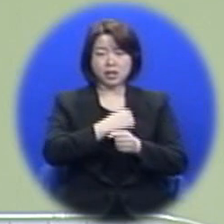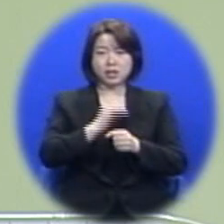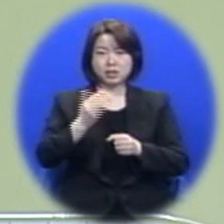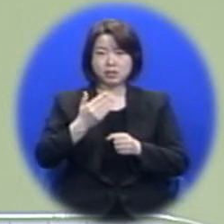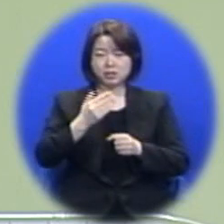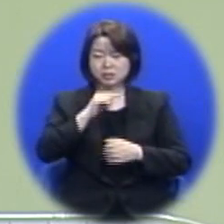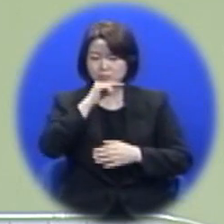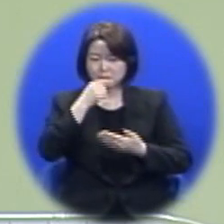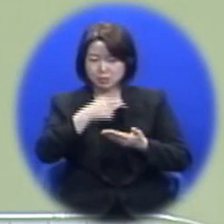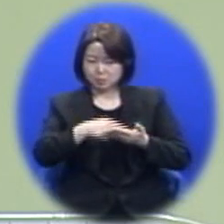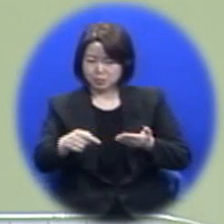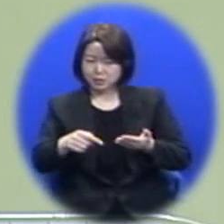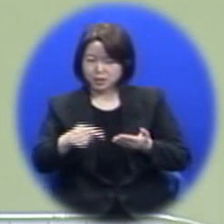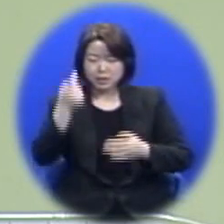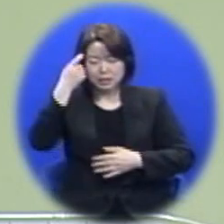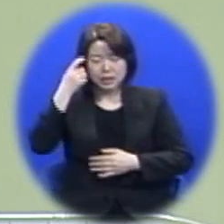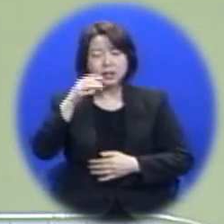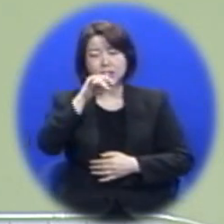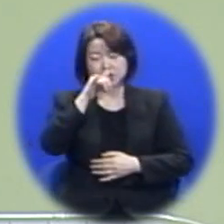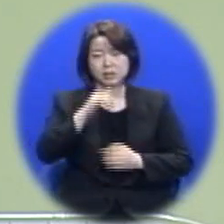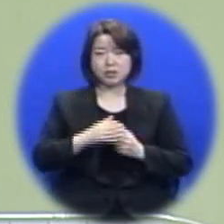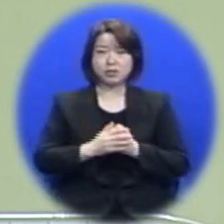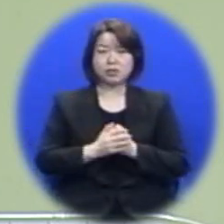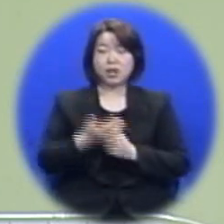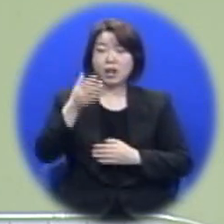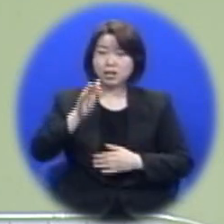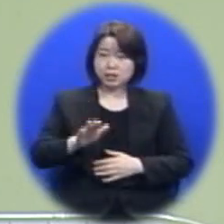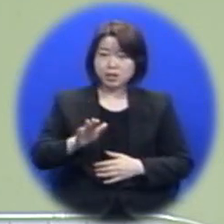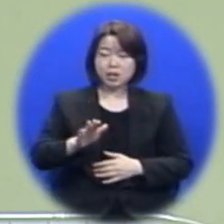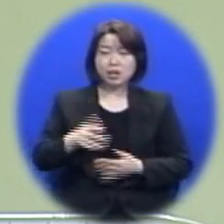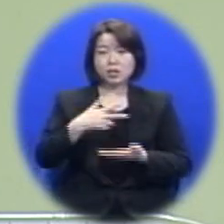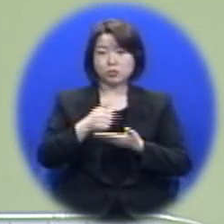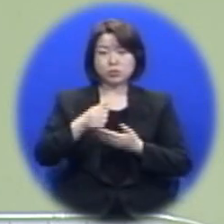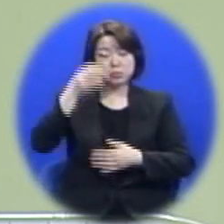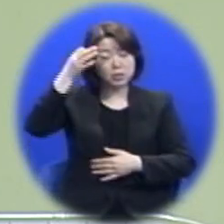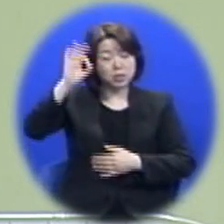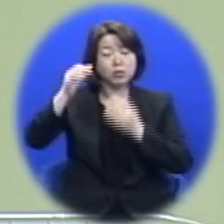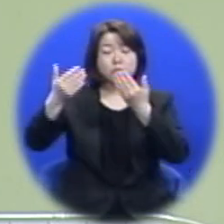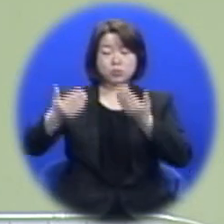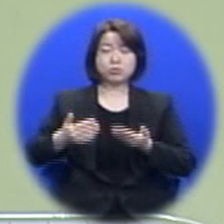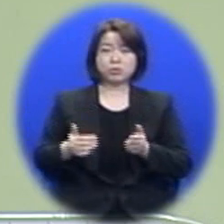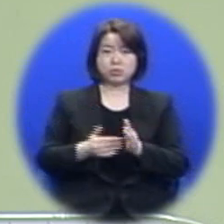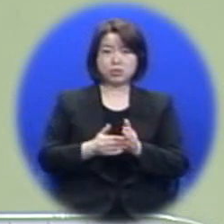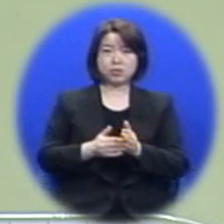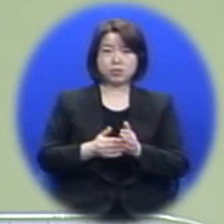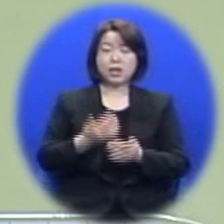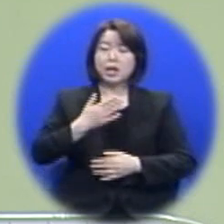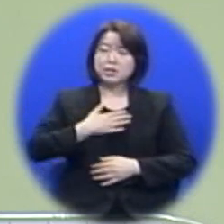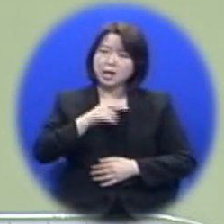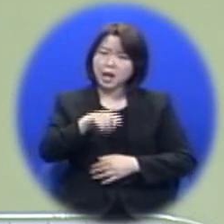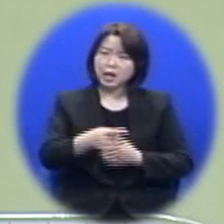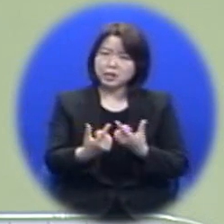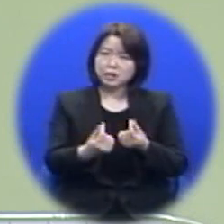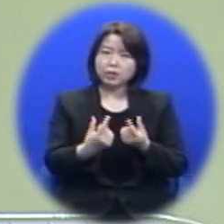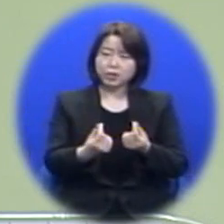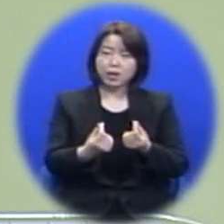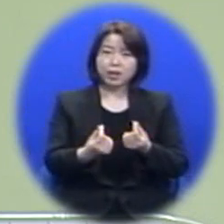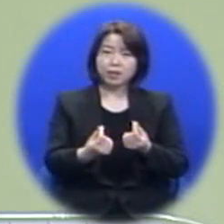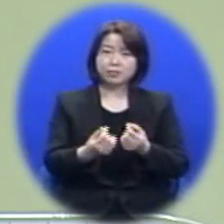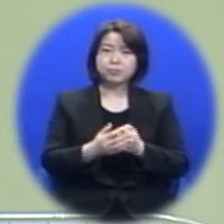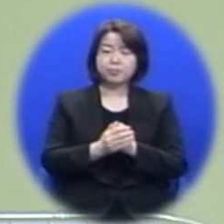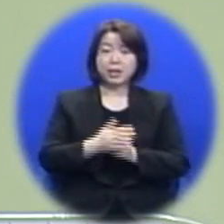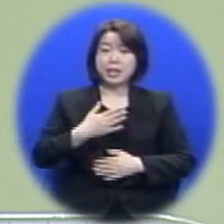있었어요 그런데 주님은 깨우쳐 주셨어요 제가 그렇게 제가